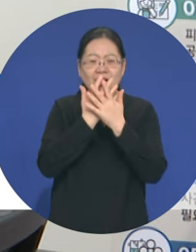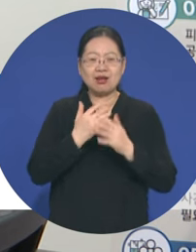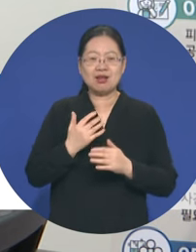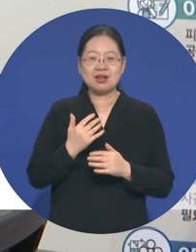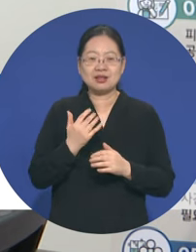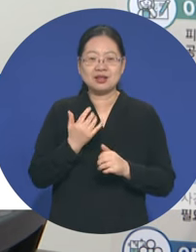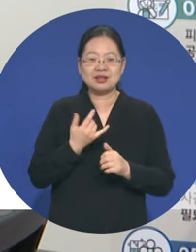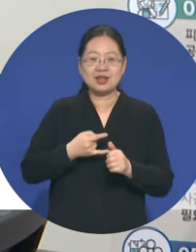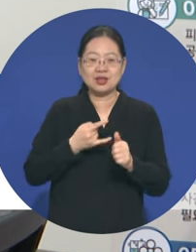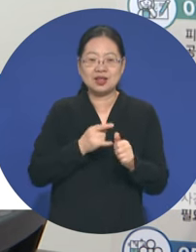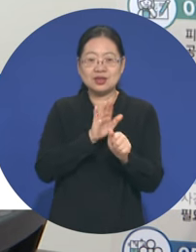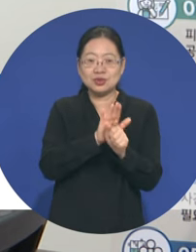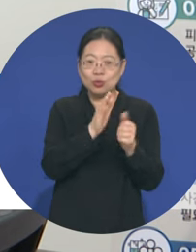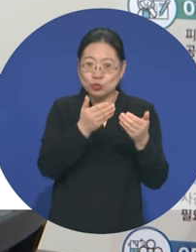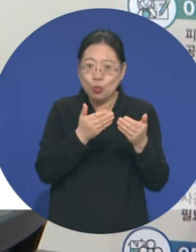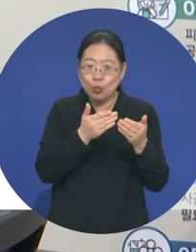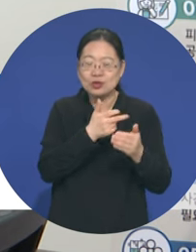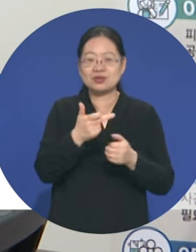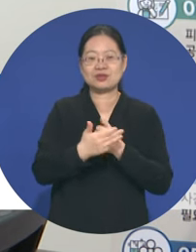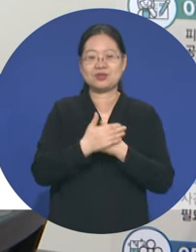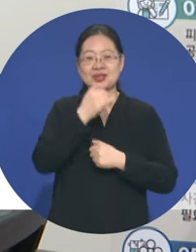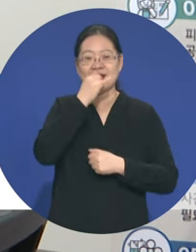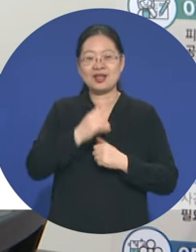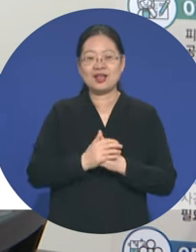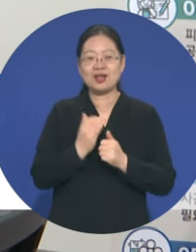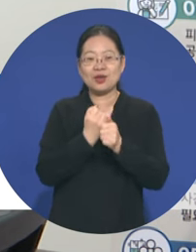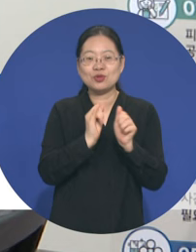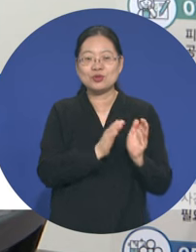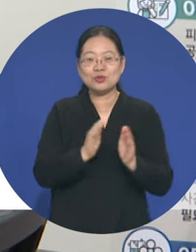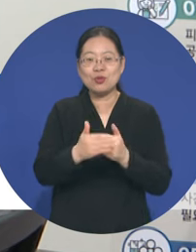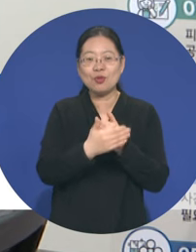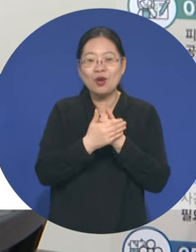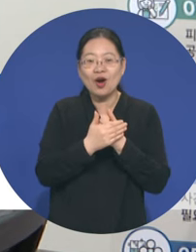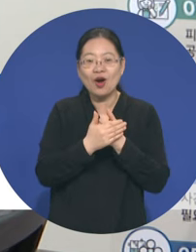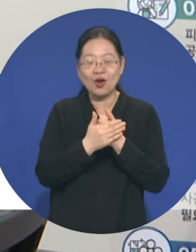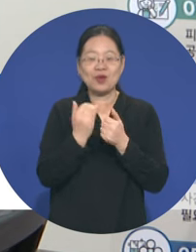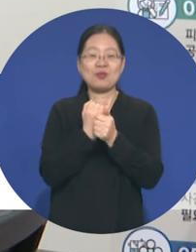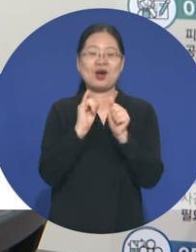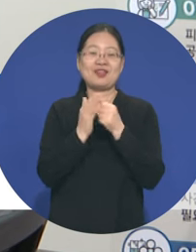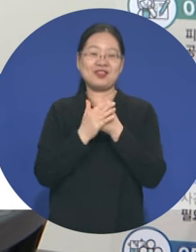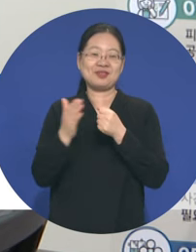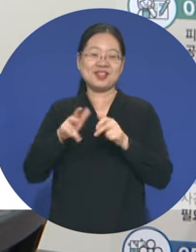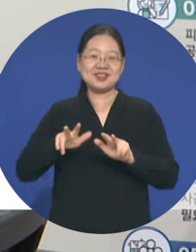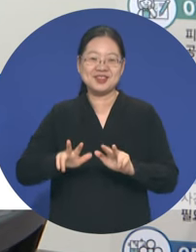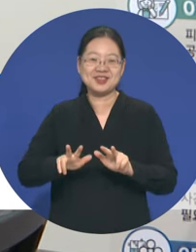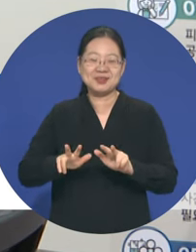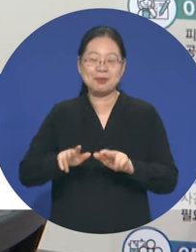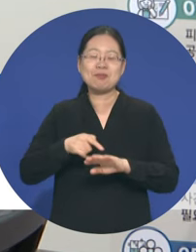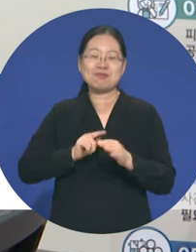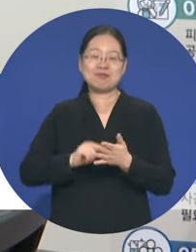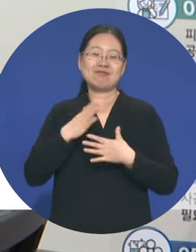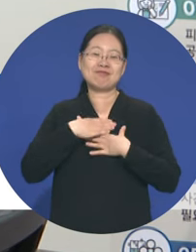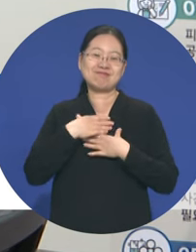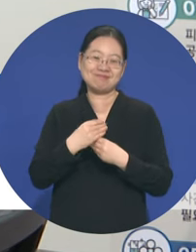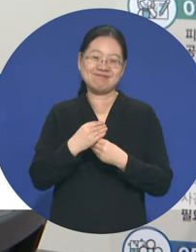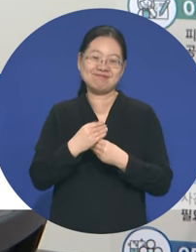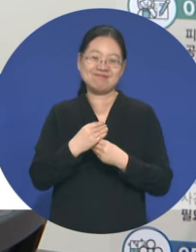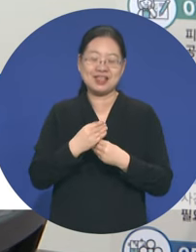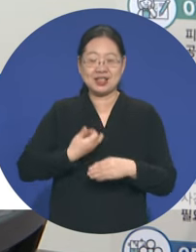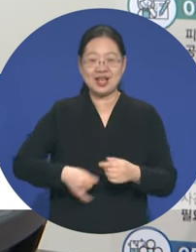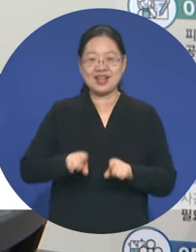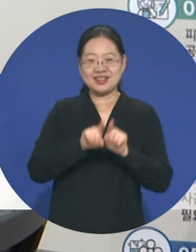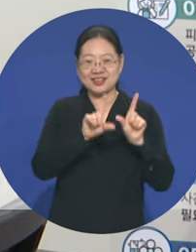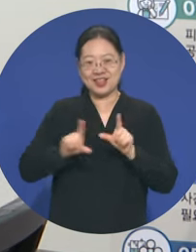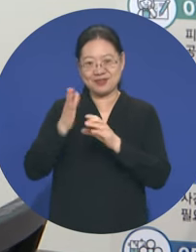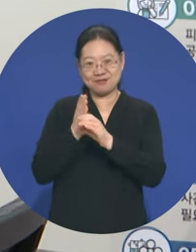아이들한테 지원되는 게 컸던 것 같아요. 이혼 준비도 어떻게 도움을 받아서 하게 돼서 지금은 그래도 조금 마음 편하게 아이들하고